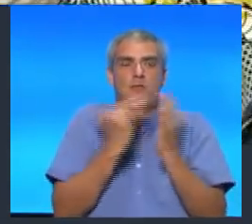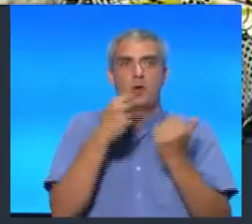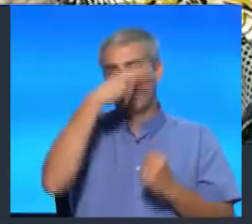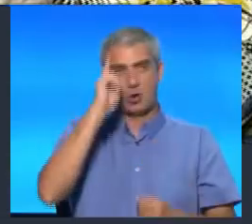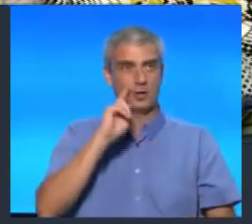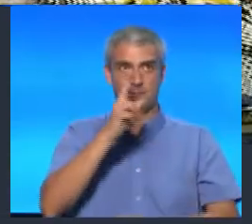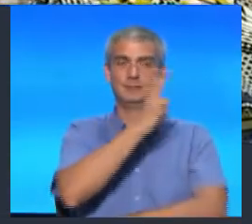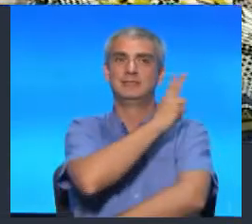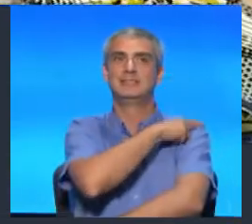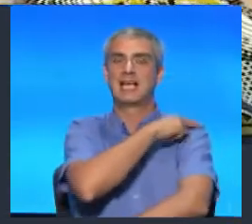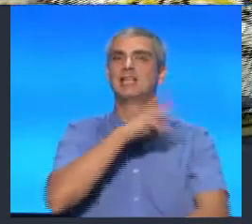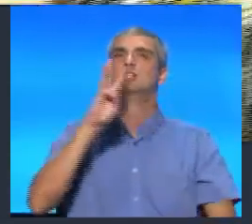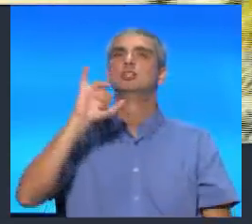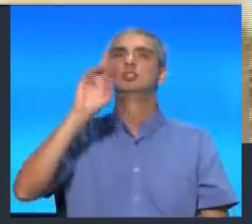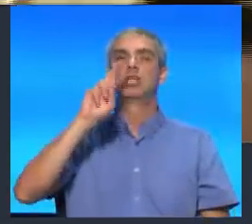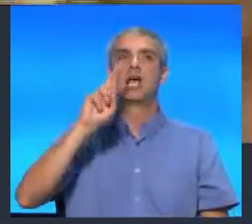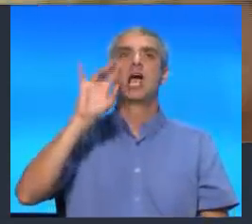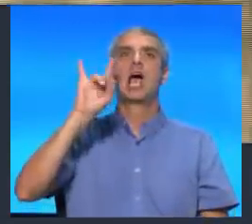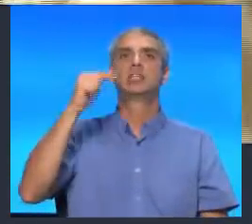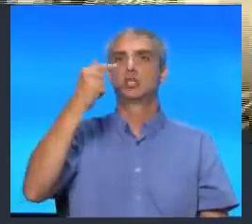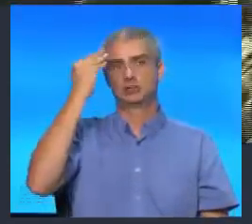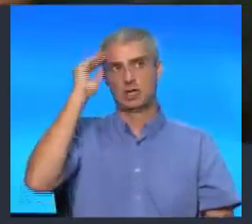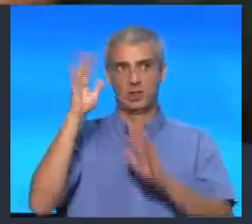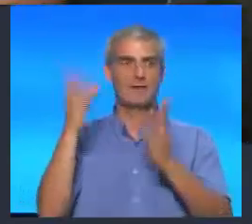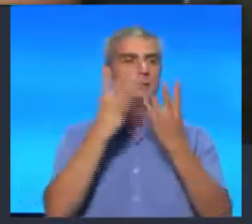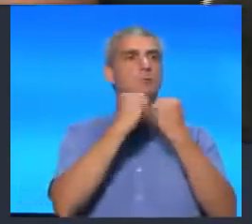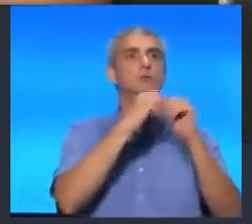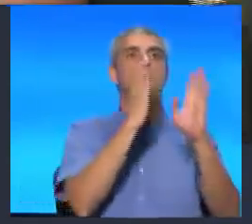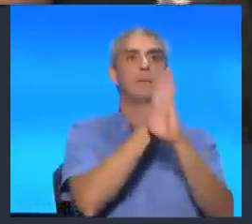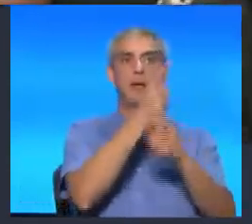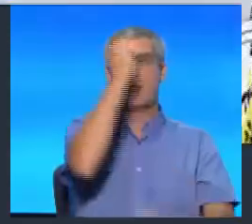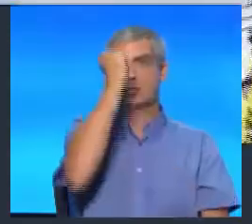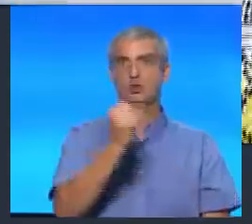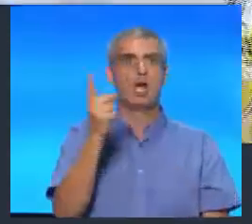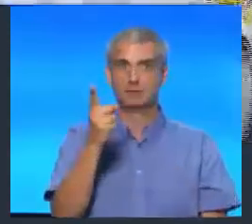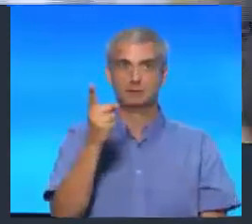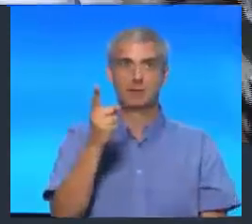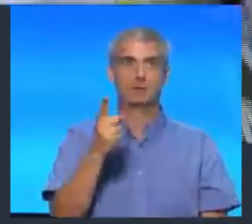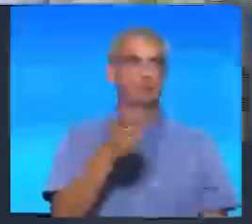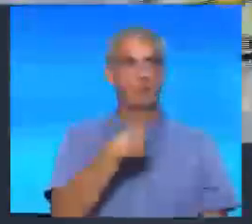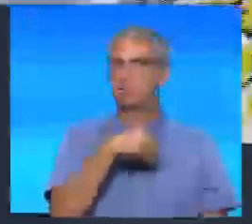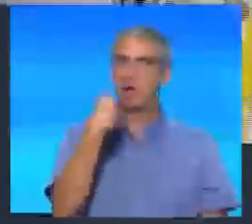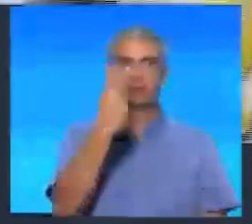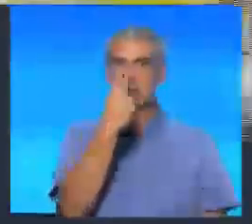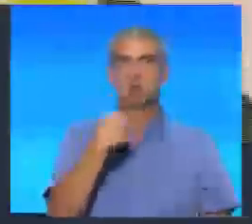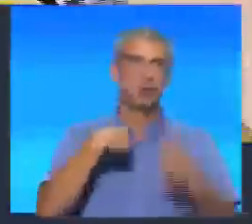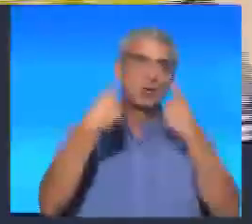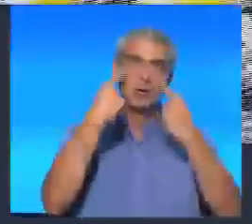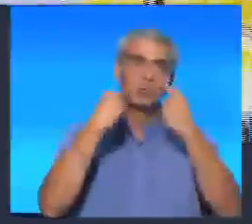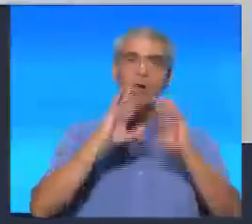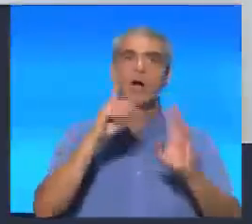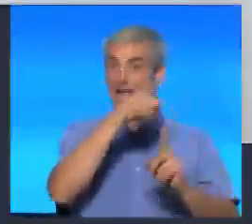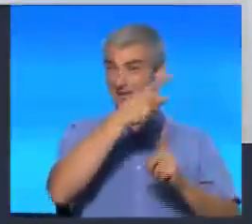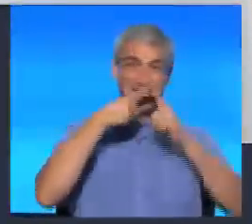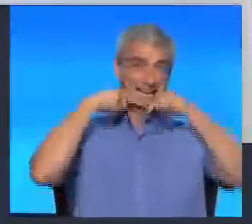שסגן שיר חג'אג' זכרה לברכה עם משפחתו של המחבל שרצח אותה. לא ייתן להם לראות אותי בוכה.